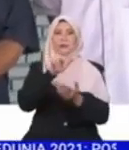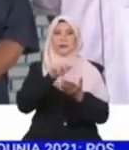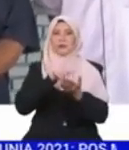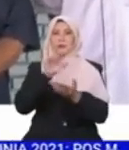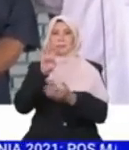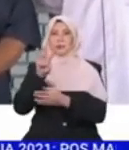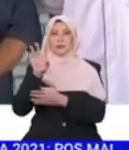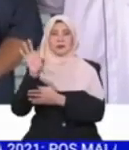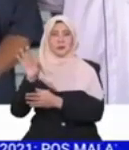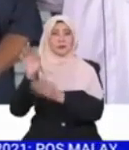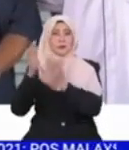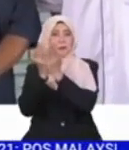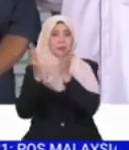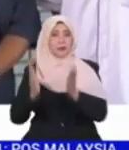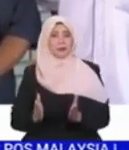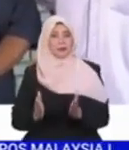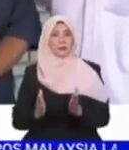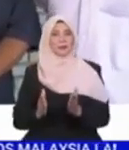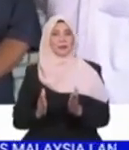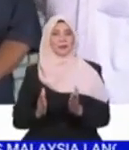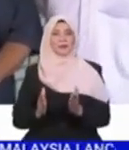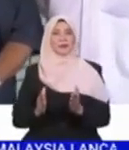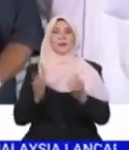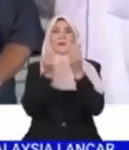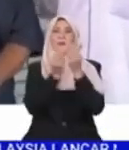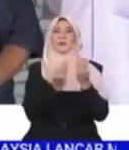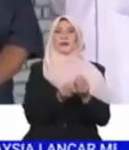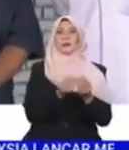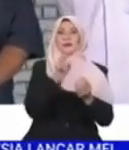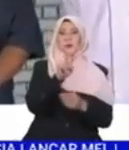3,489 pelajar yang terlibat, yang melibatkan jumlah sebanyak